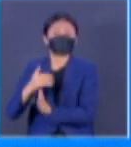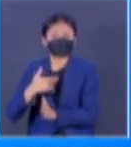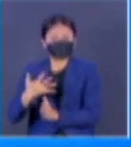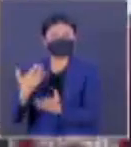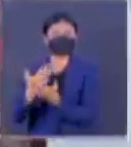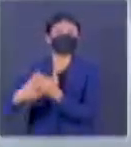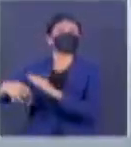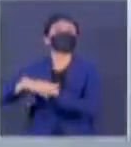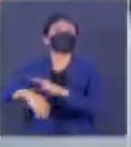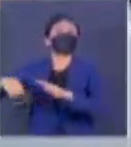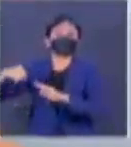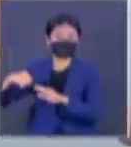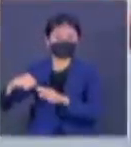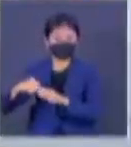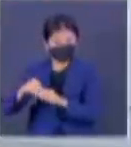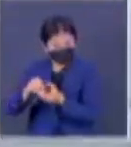สธค่ะ